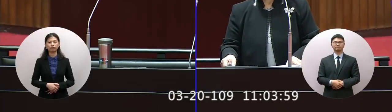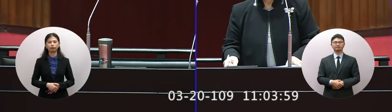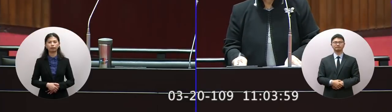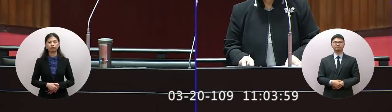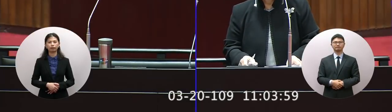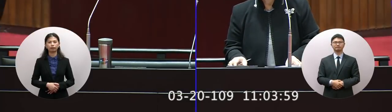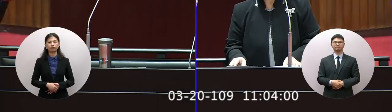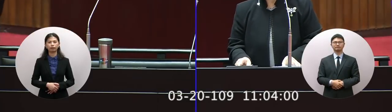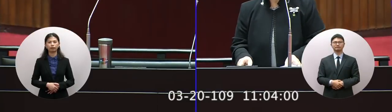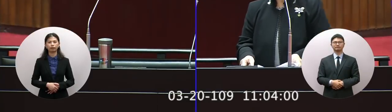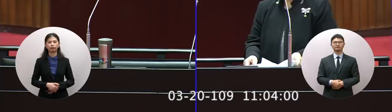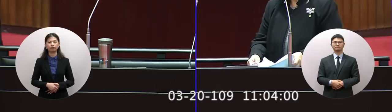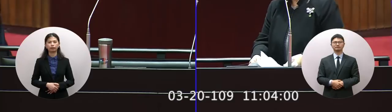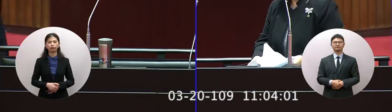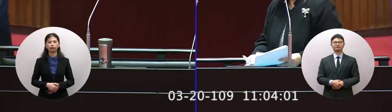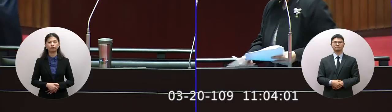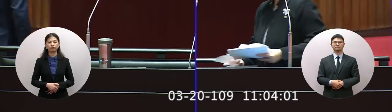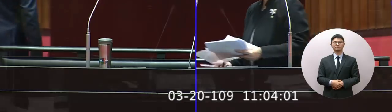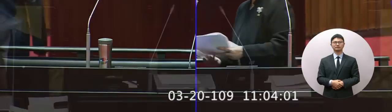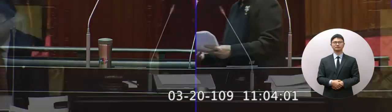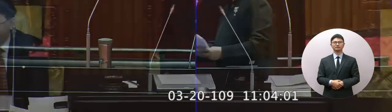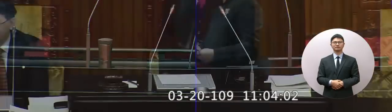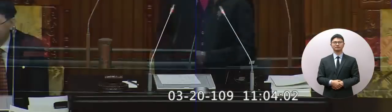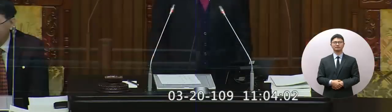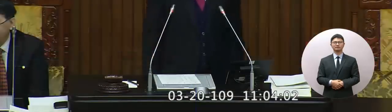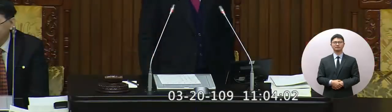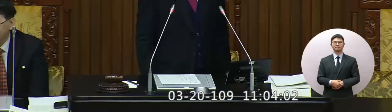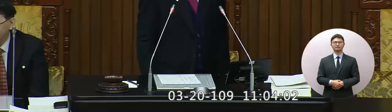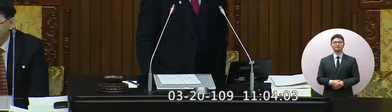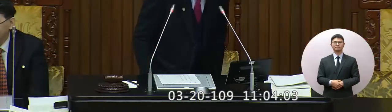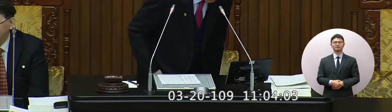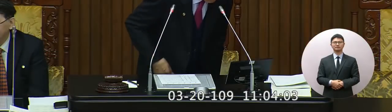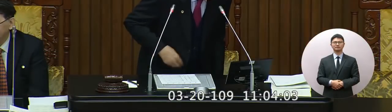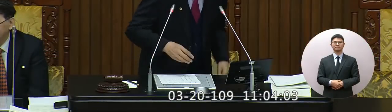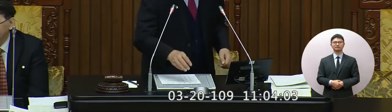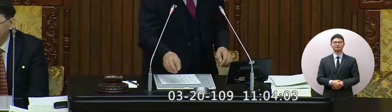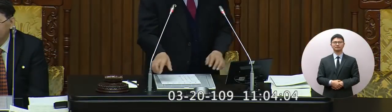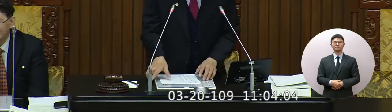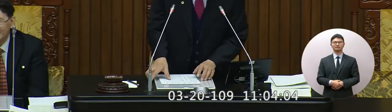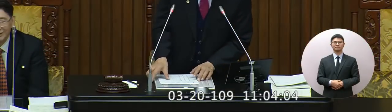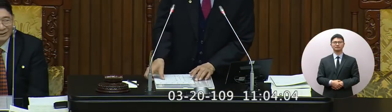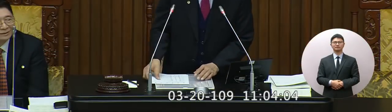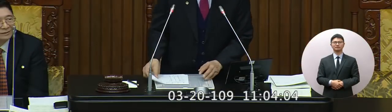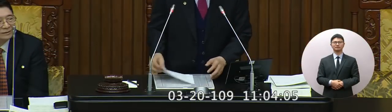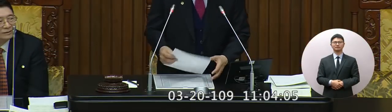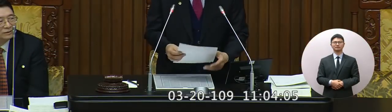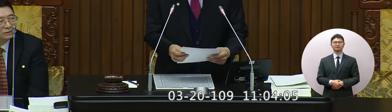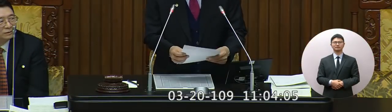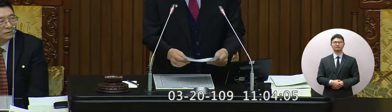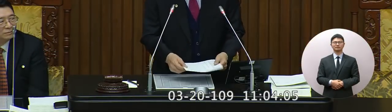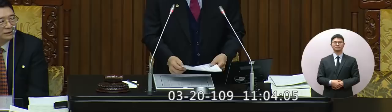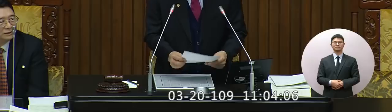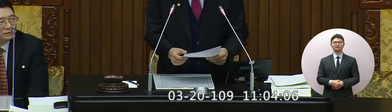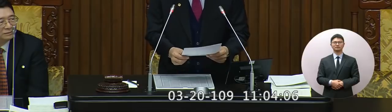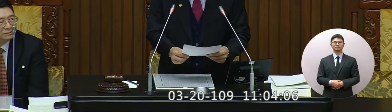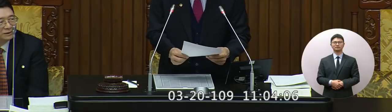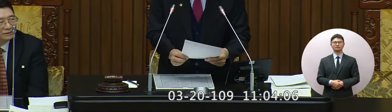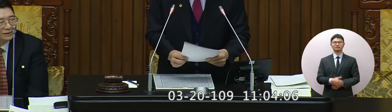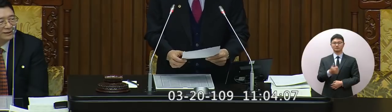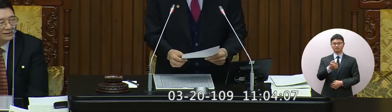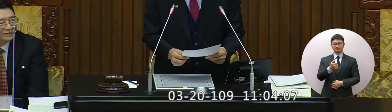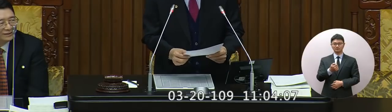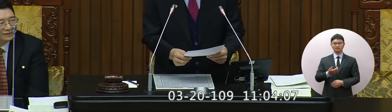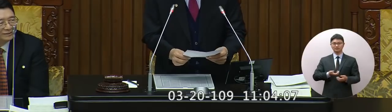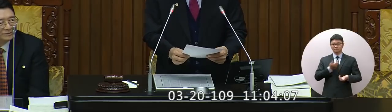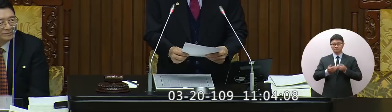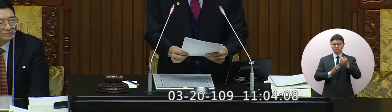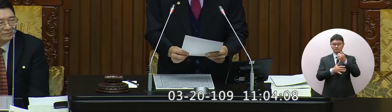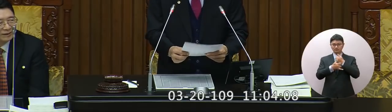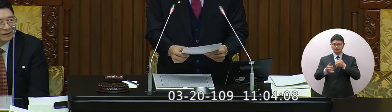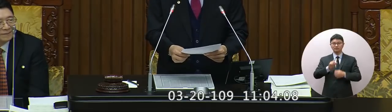我們